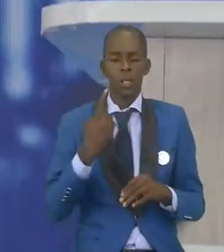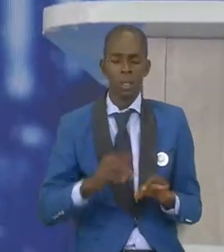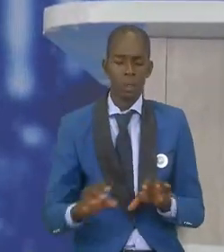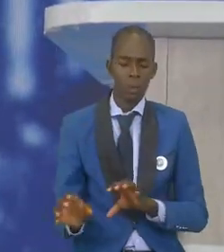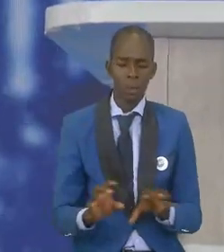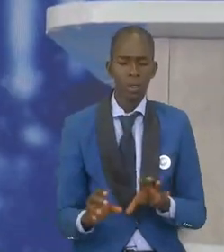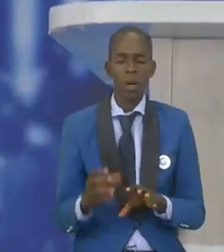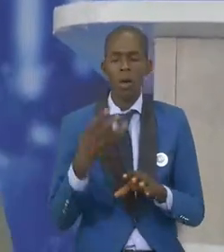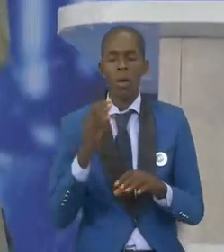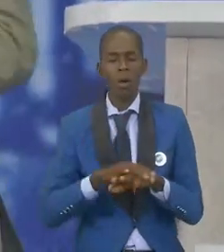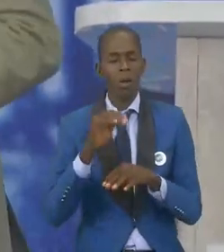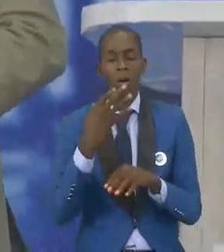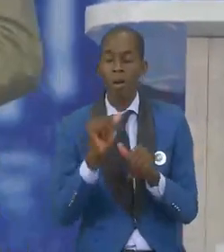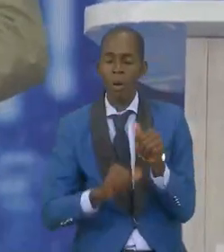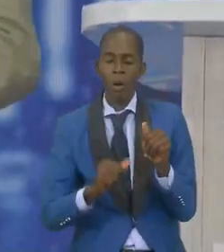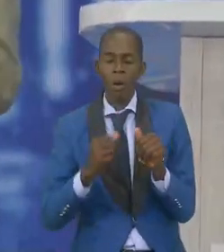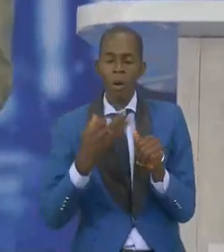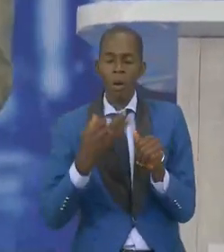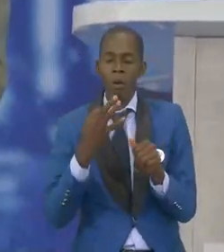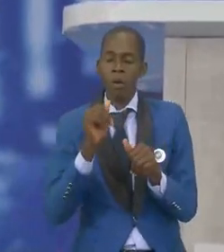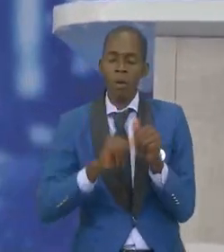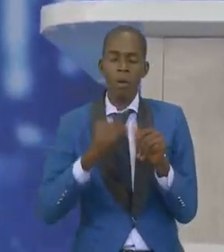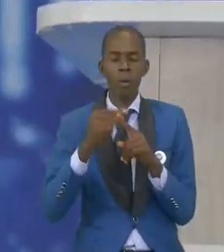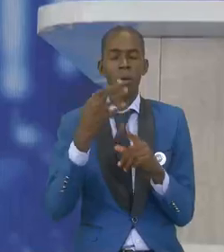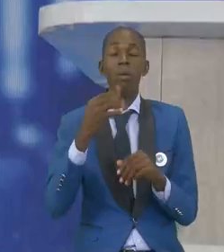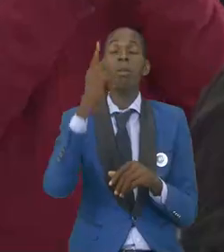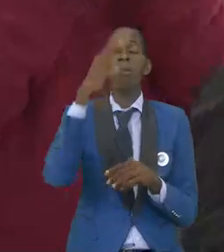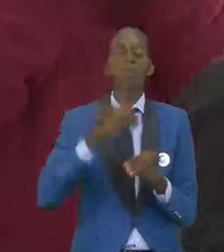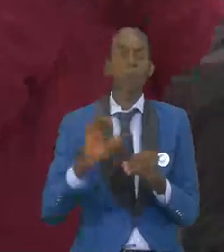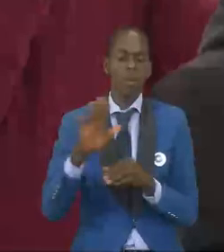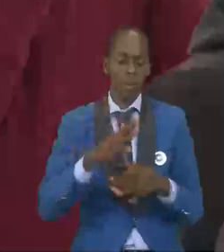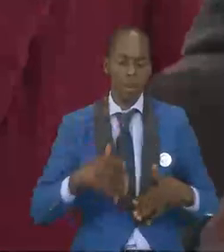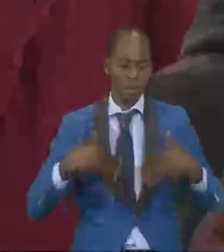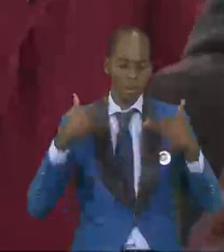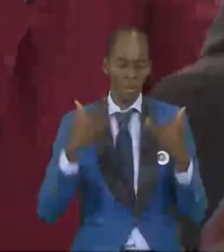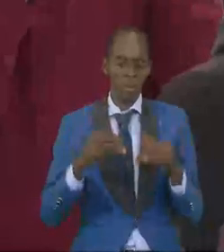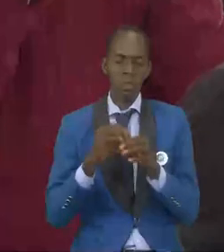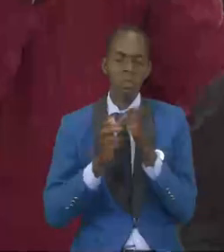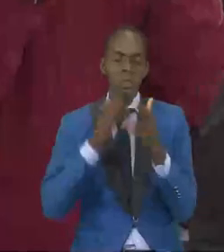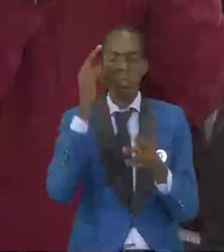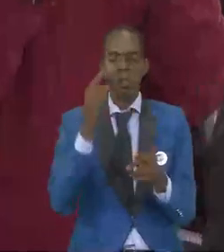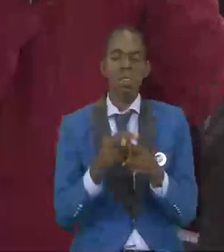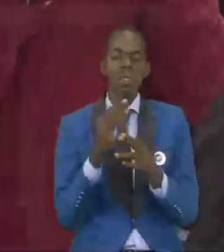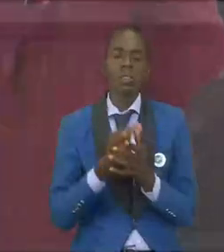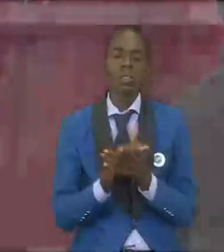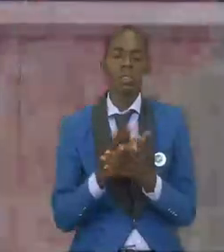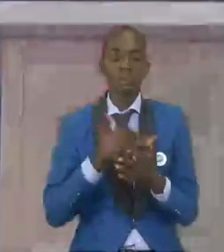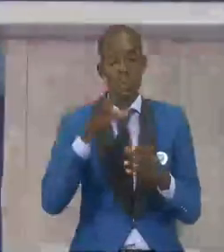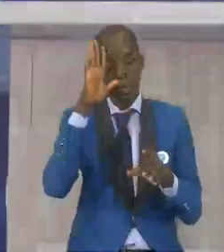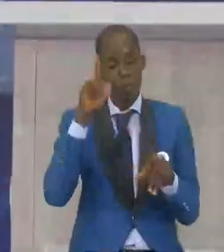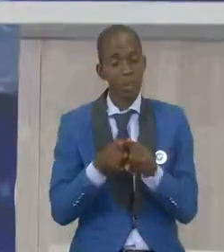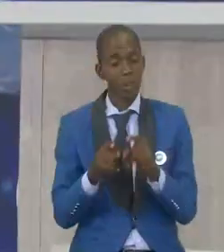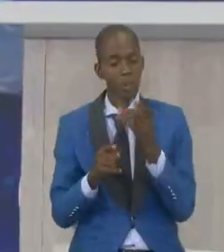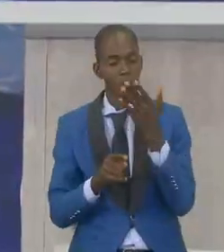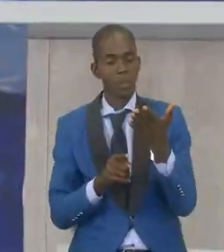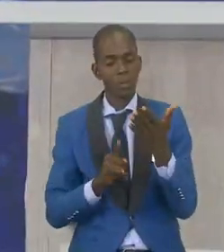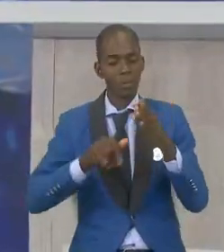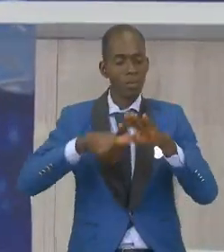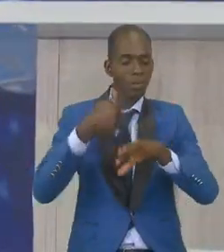de la puissance de Dieu et la manifestation la complicement de toute parole dans ta vie maintenant aux normes